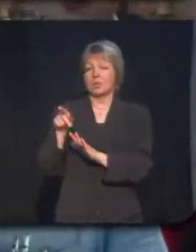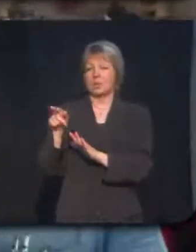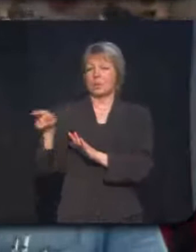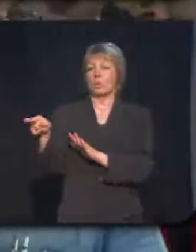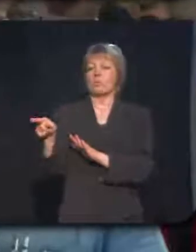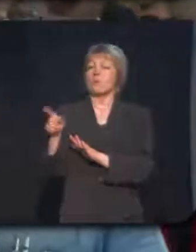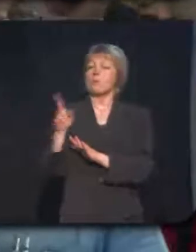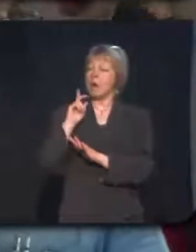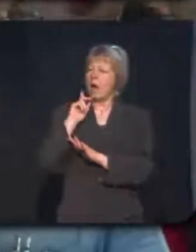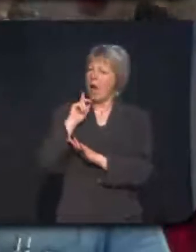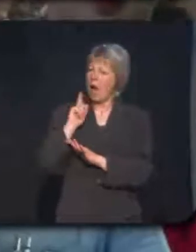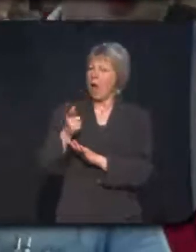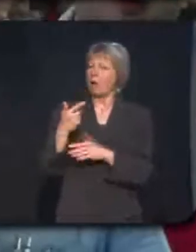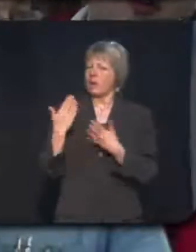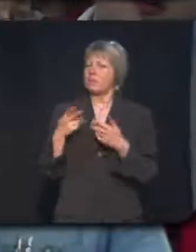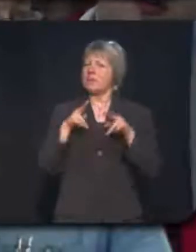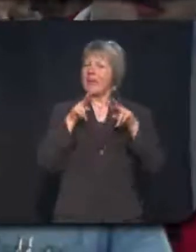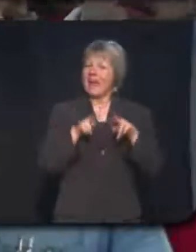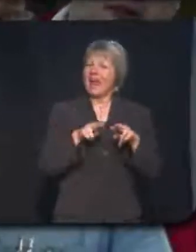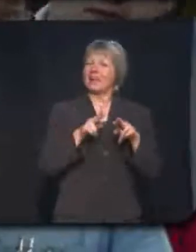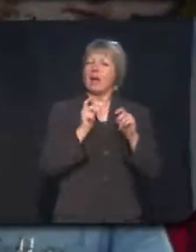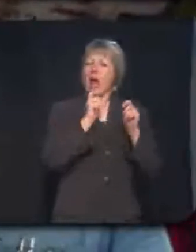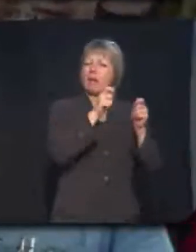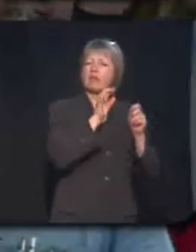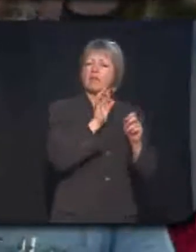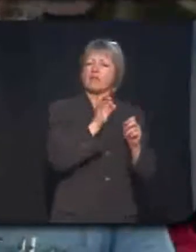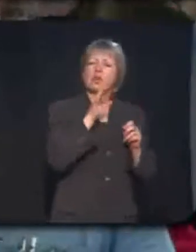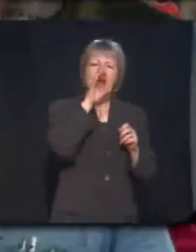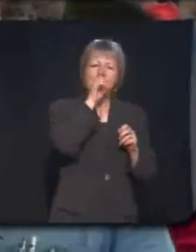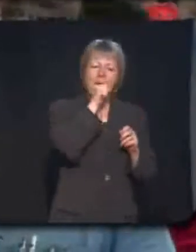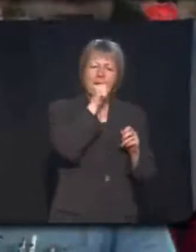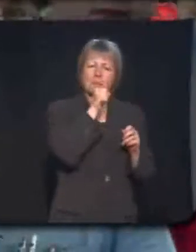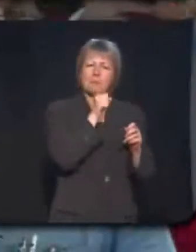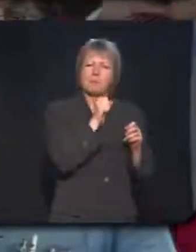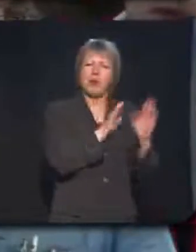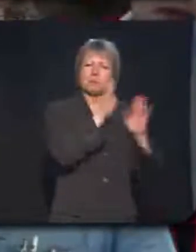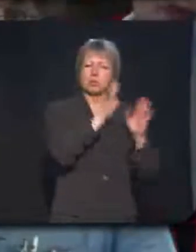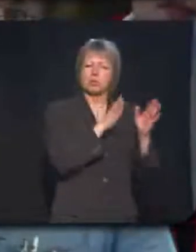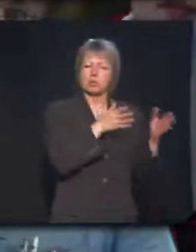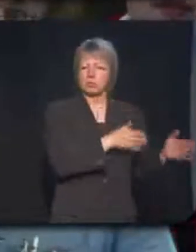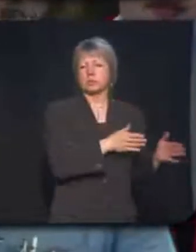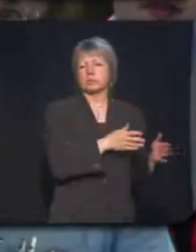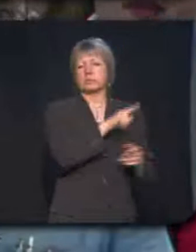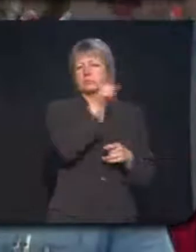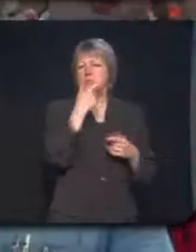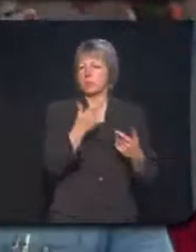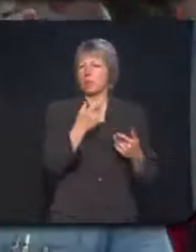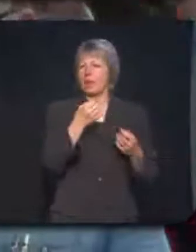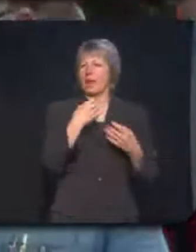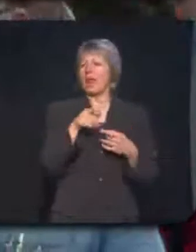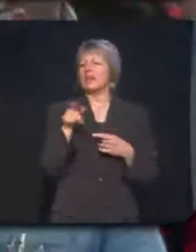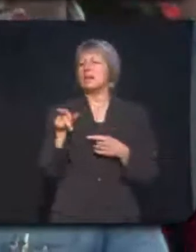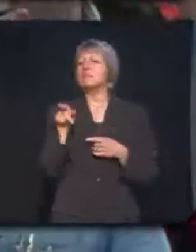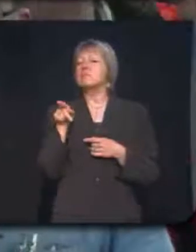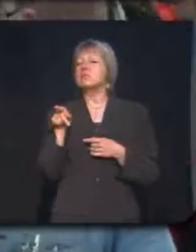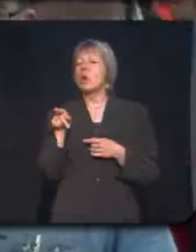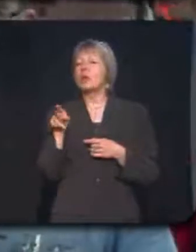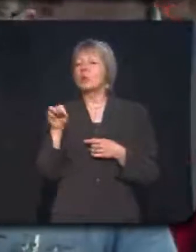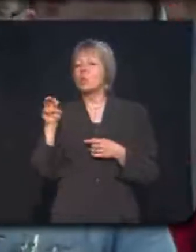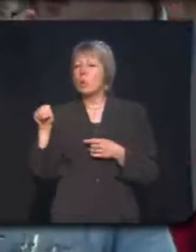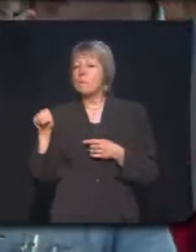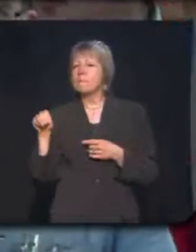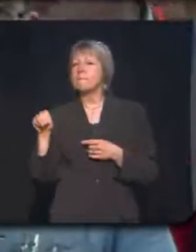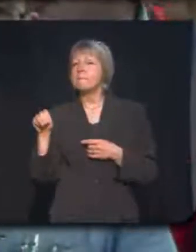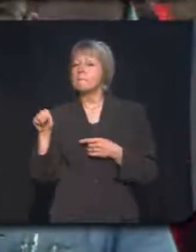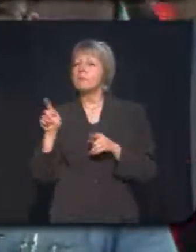eine geheime Abstimmung zu beantragen es wurde so erklärt dass die Pseudonyme dafür gebraucht werden dass man selbst seine